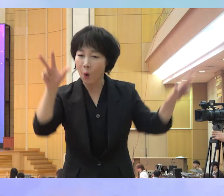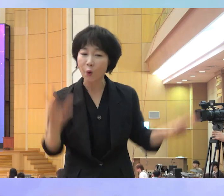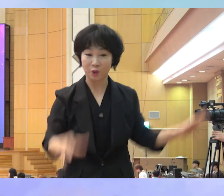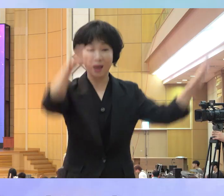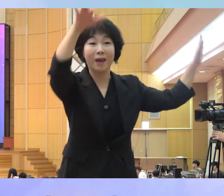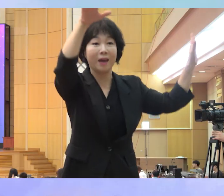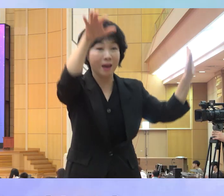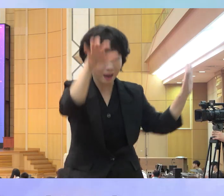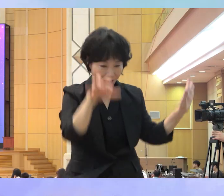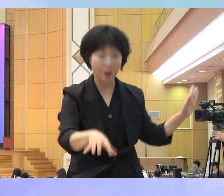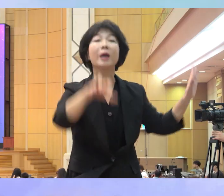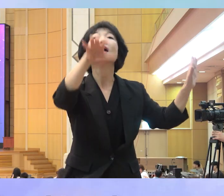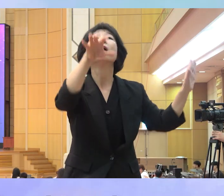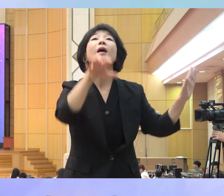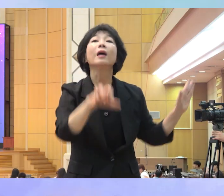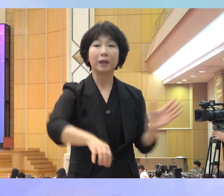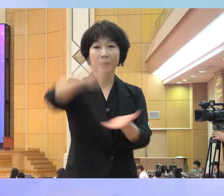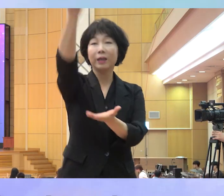이곳에